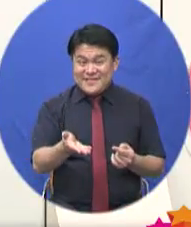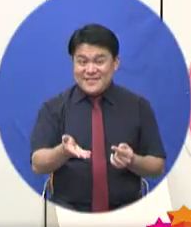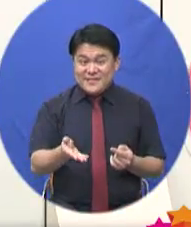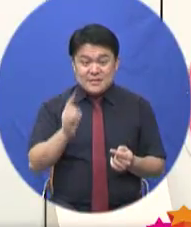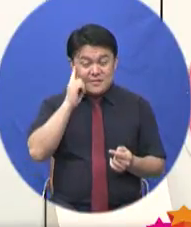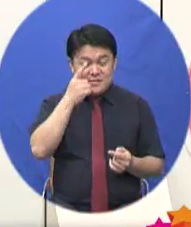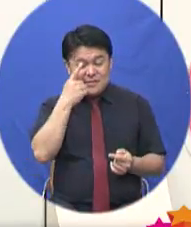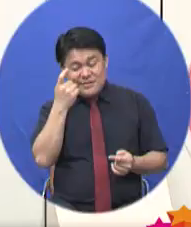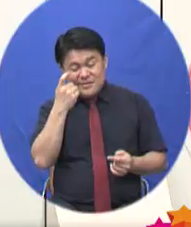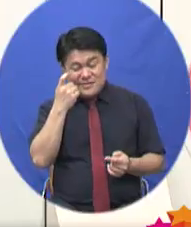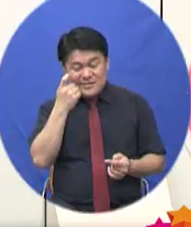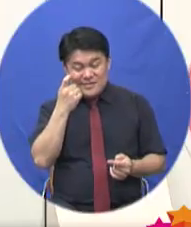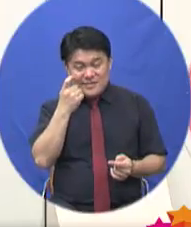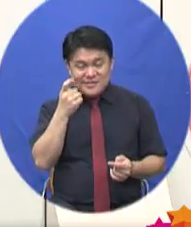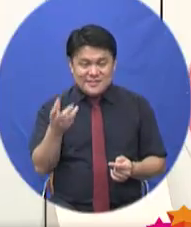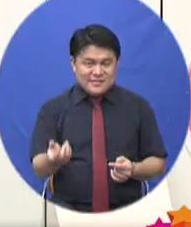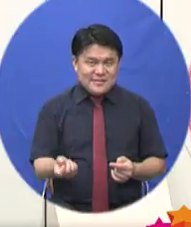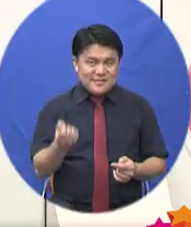구를 따랴